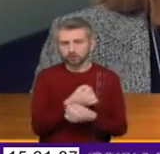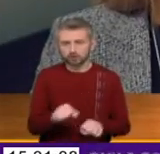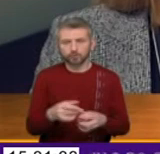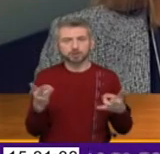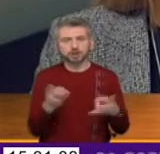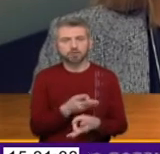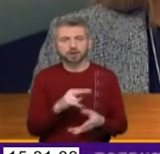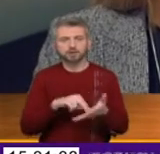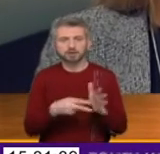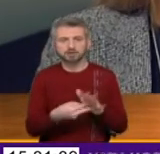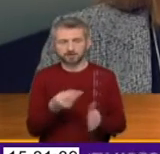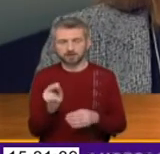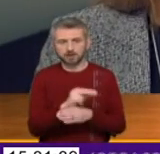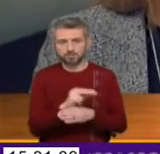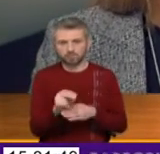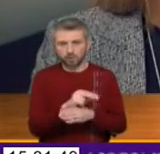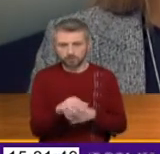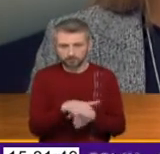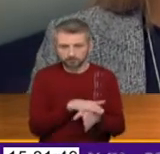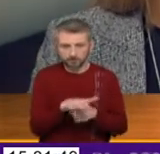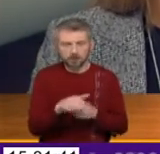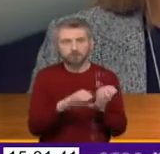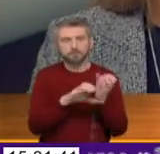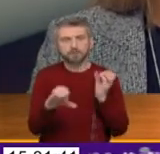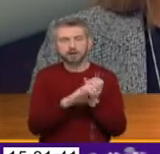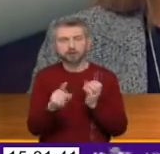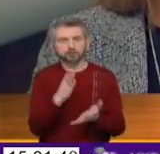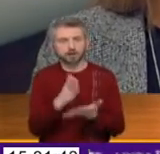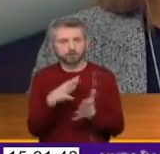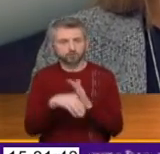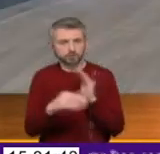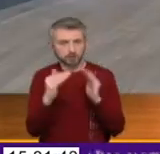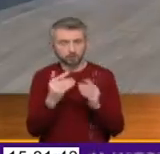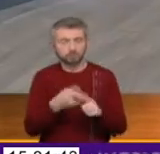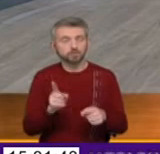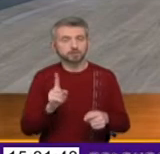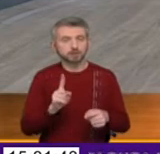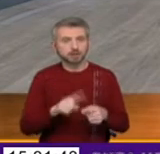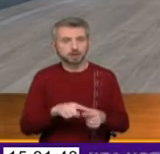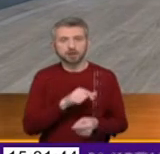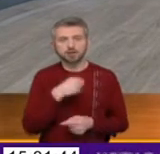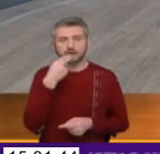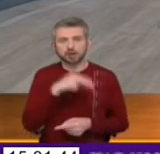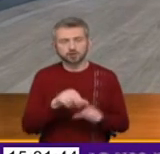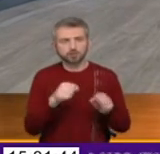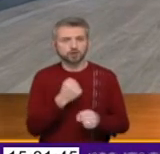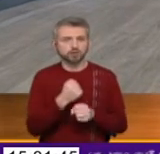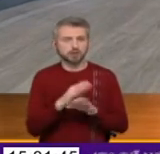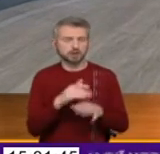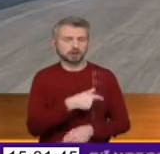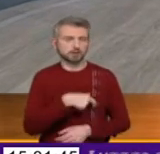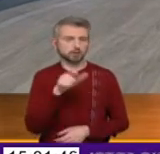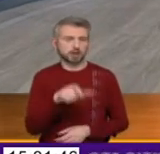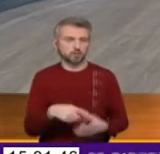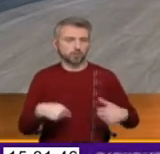треба закласти ремонт капітальний мереж, які є в будинку, і це найкраще може зробити тільки депутат